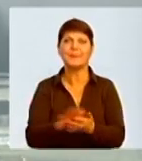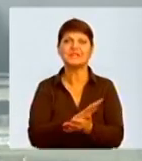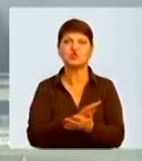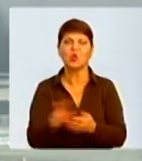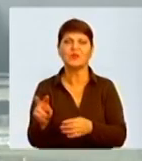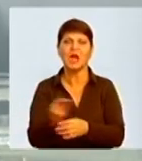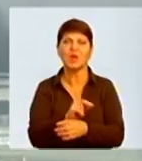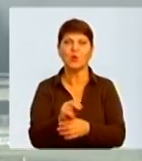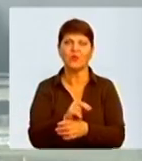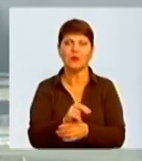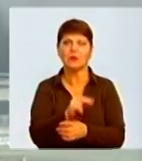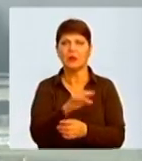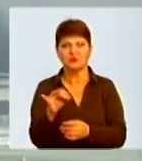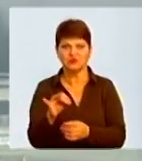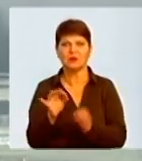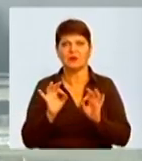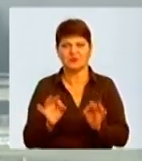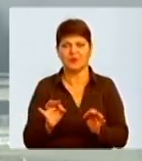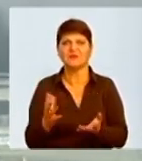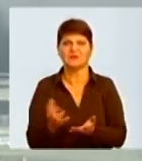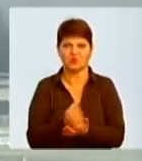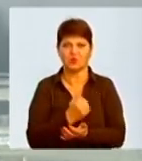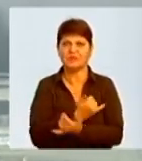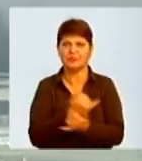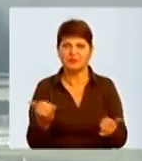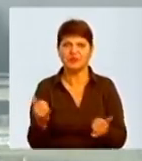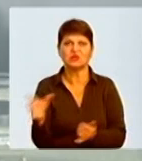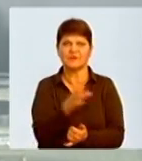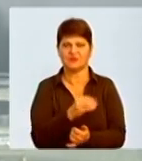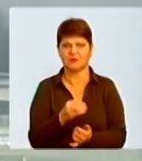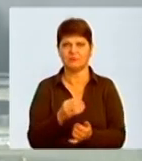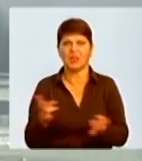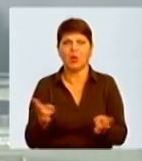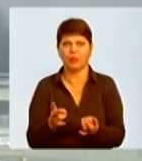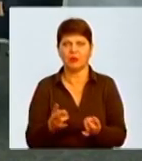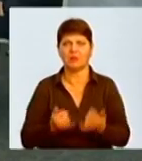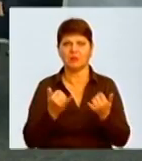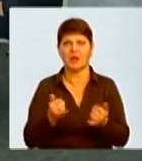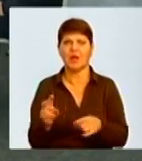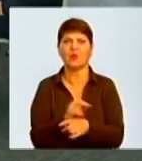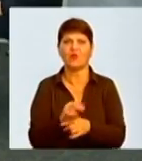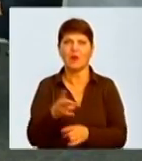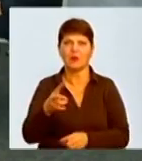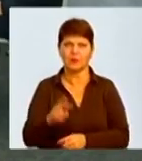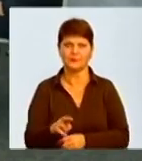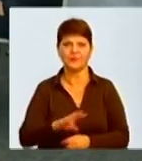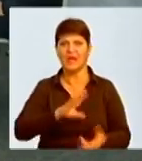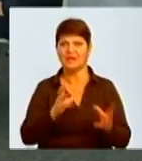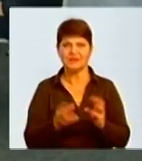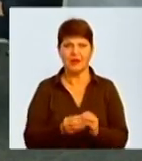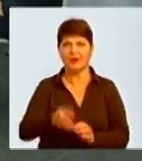чи насправді вдається взагалі забезпечити їх необхідним для лікування? Загальна